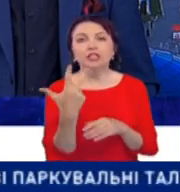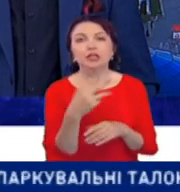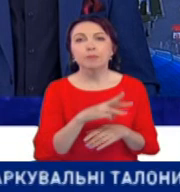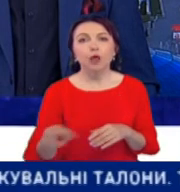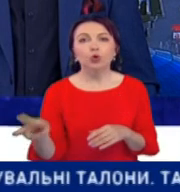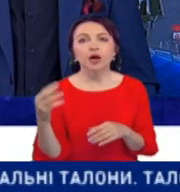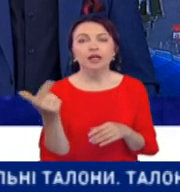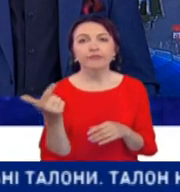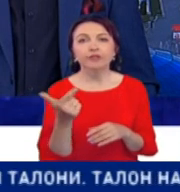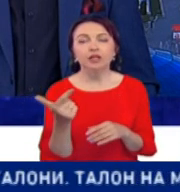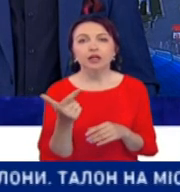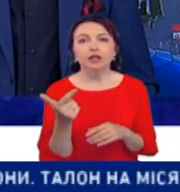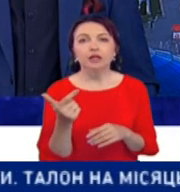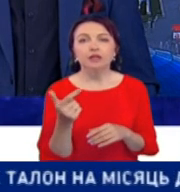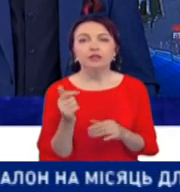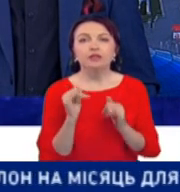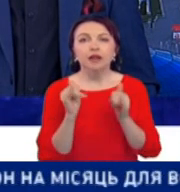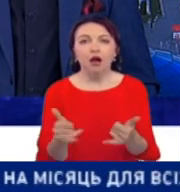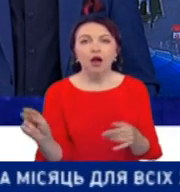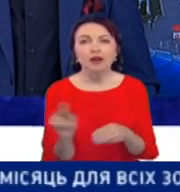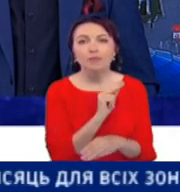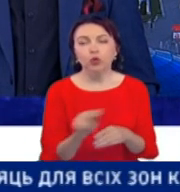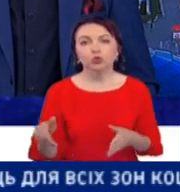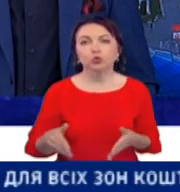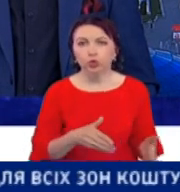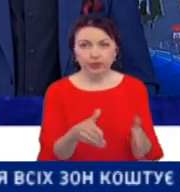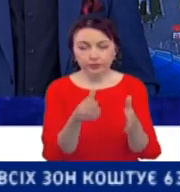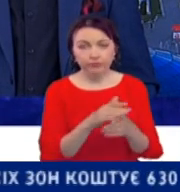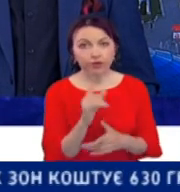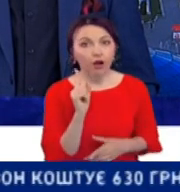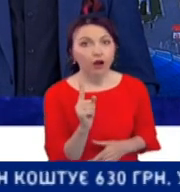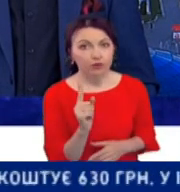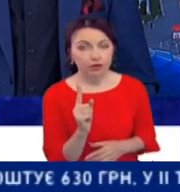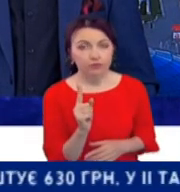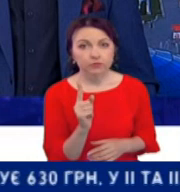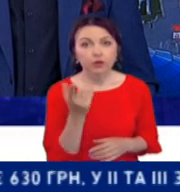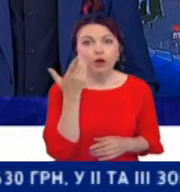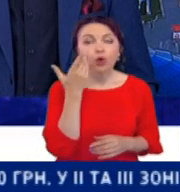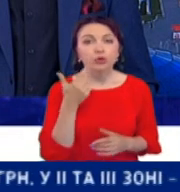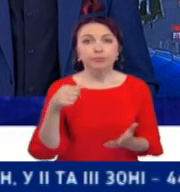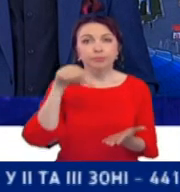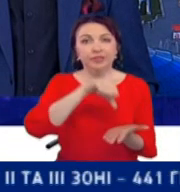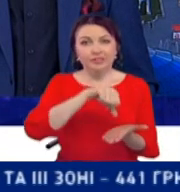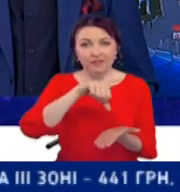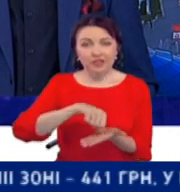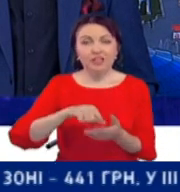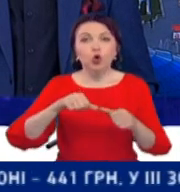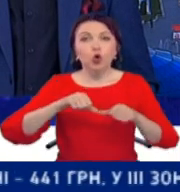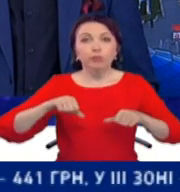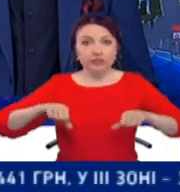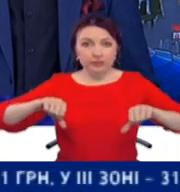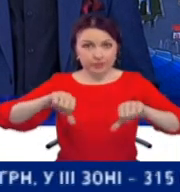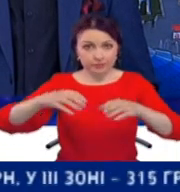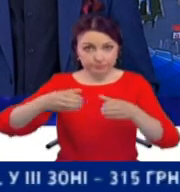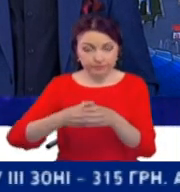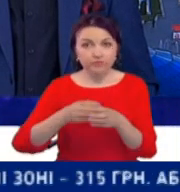мільйона гривень на ремонт доріг. Да? Але коли представники комісії урядової